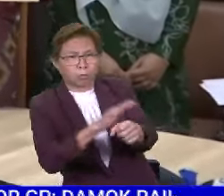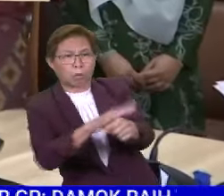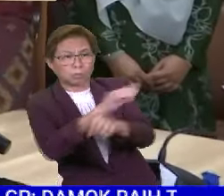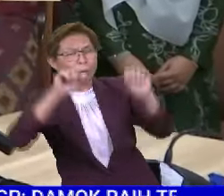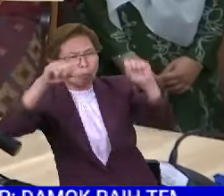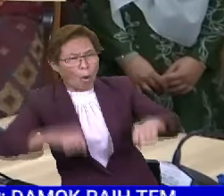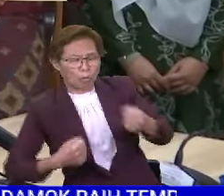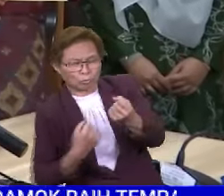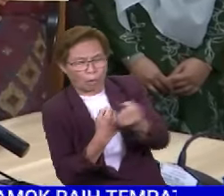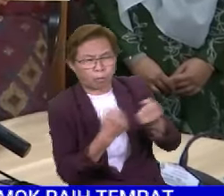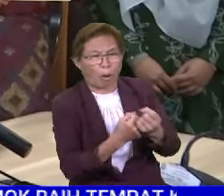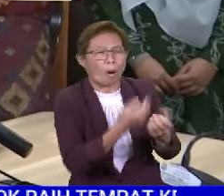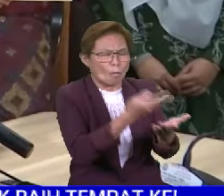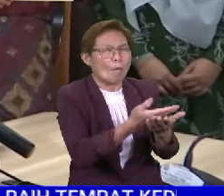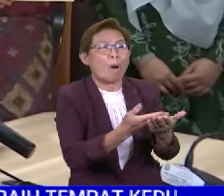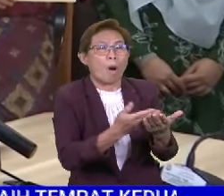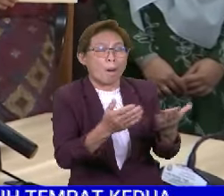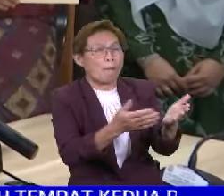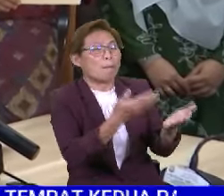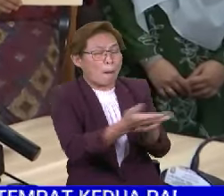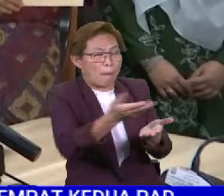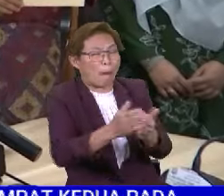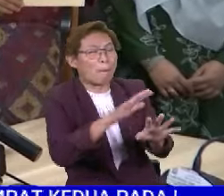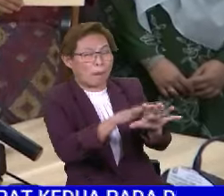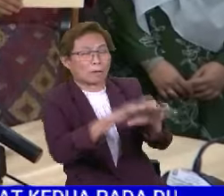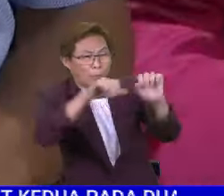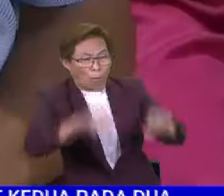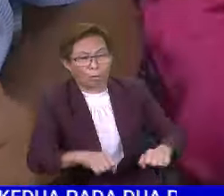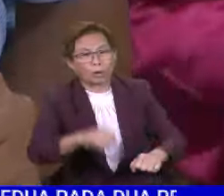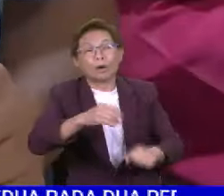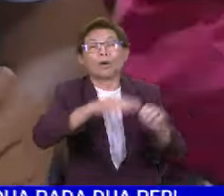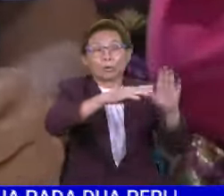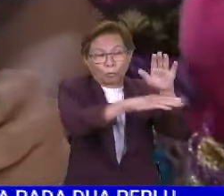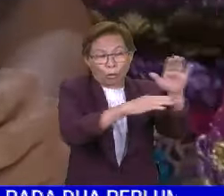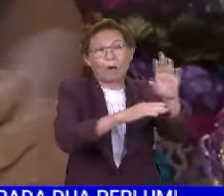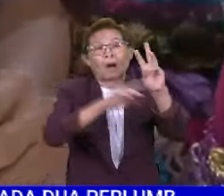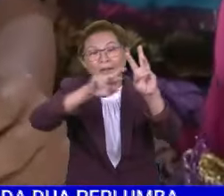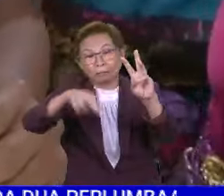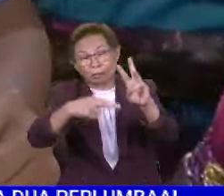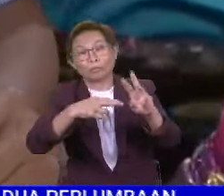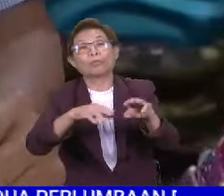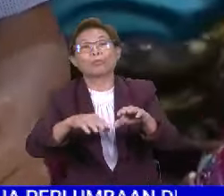dan mampu menampung permintaan tinggi tahun lalu bakalan hewan korban hijau sebanyak enam ribu ekor